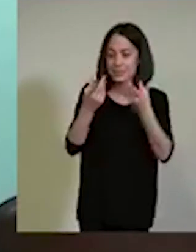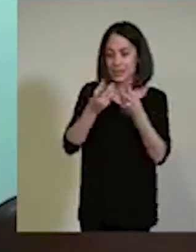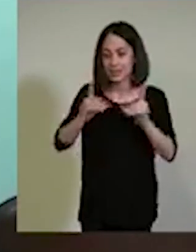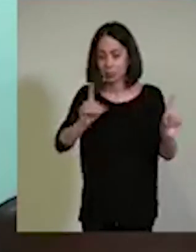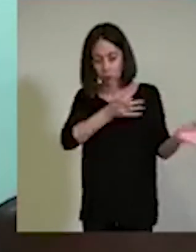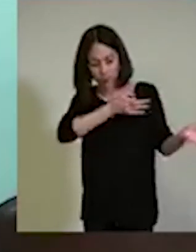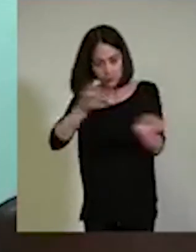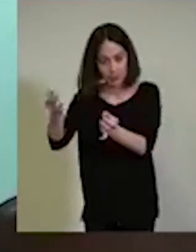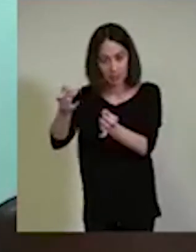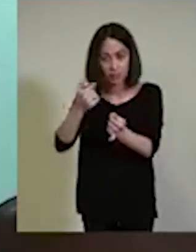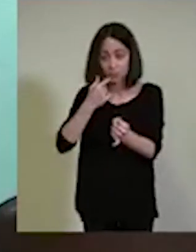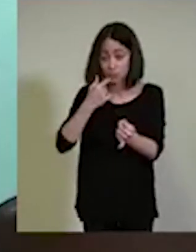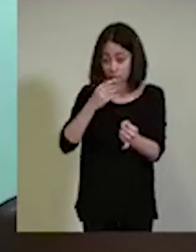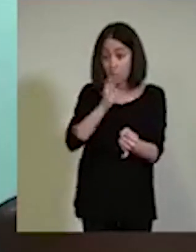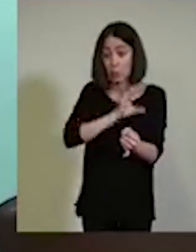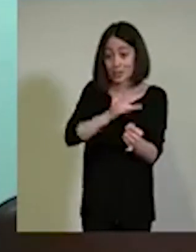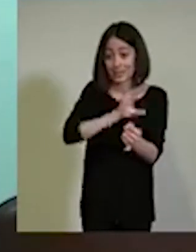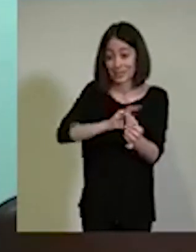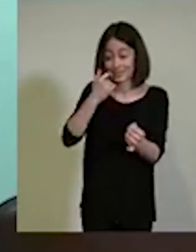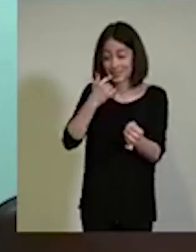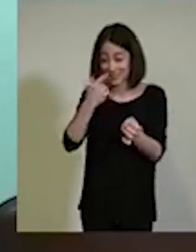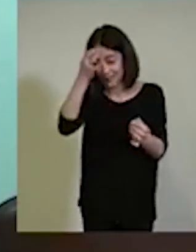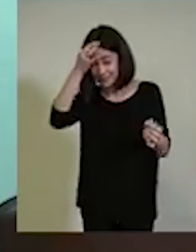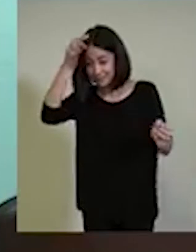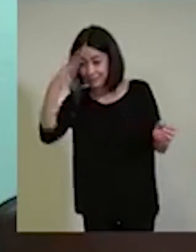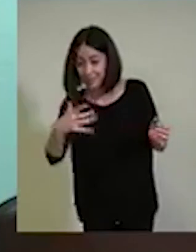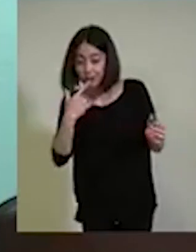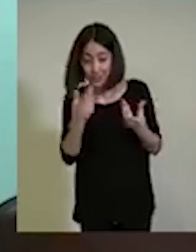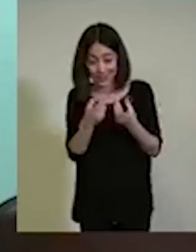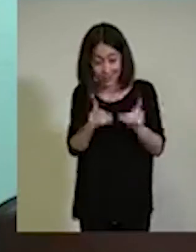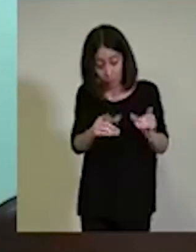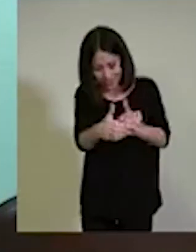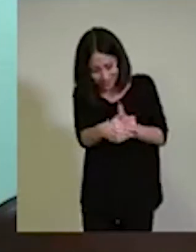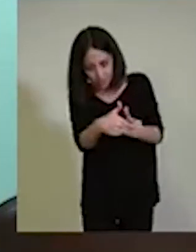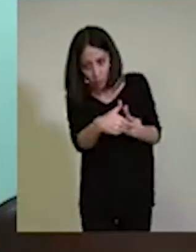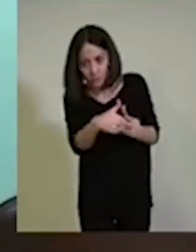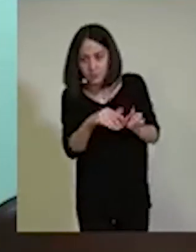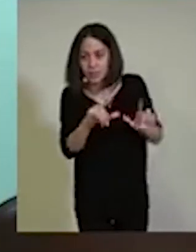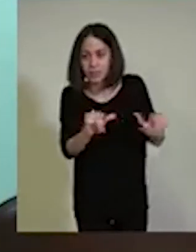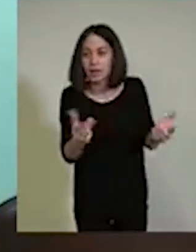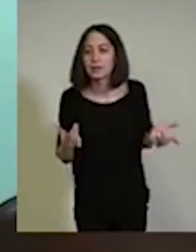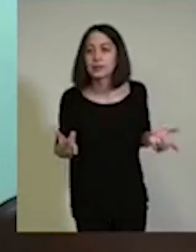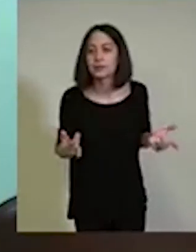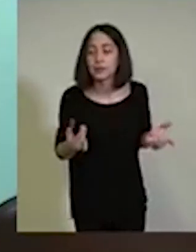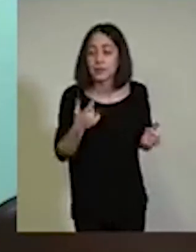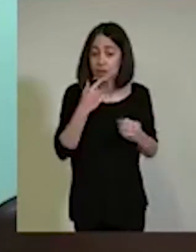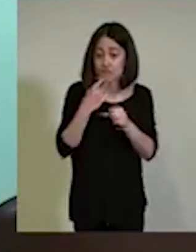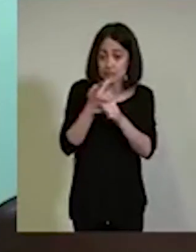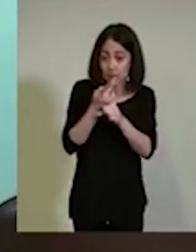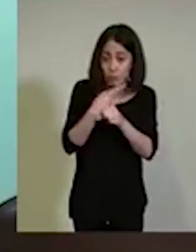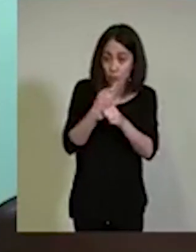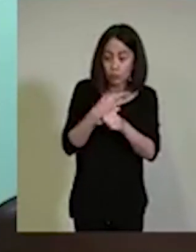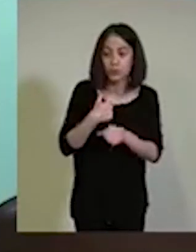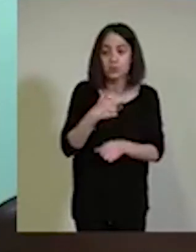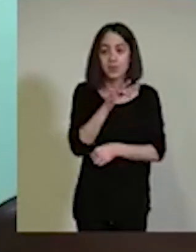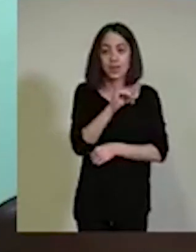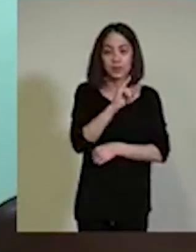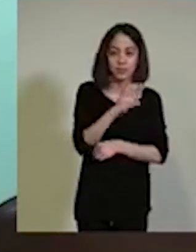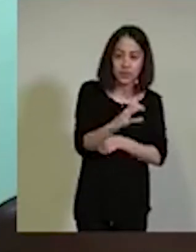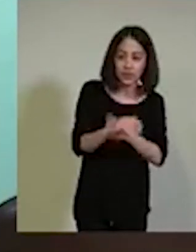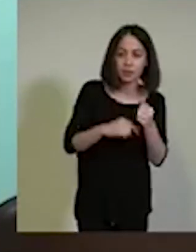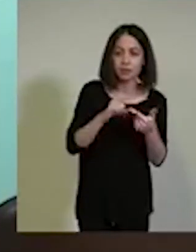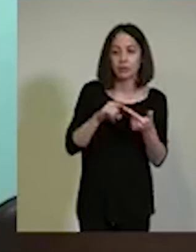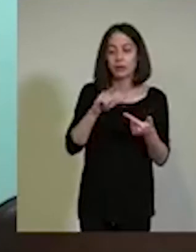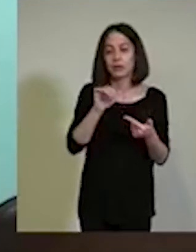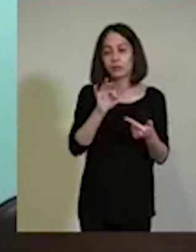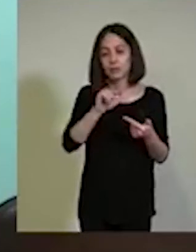véritable démocratie de proximité et redéfinir des outils que sont le FIC, le FIL et le